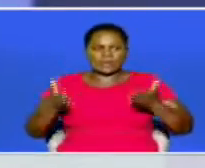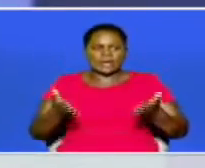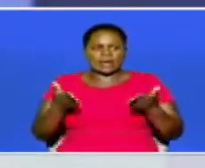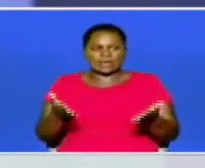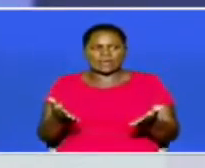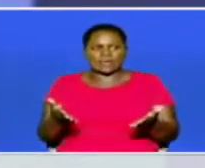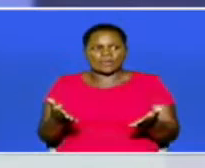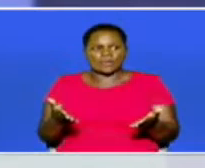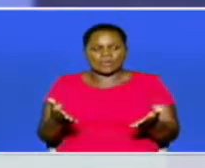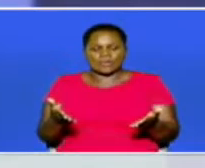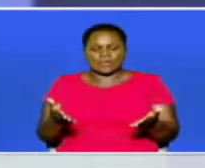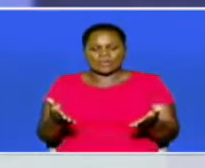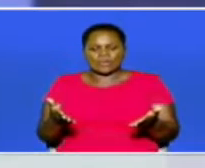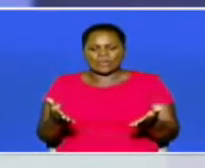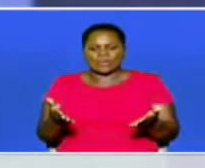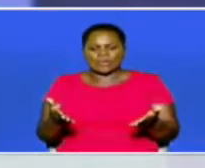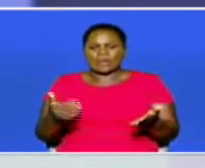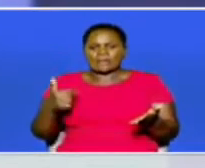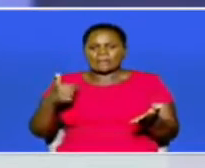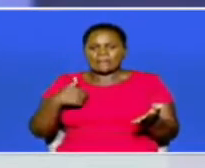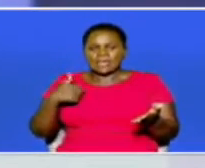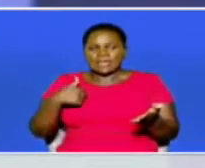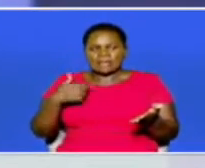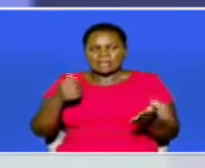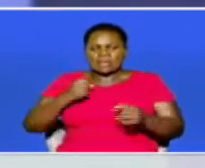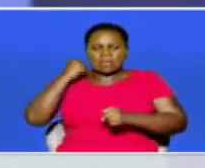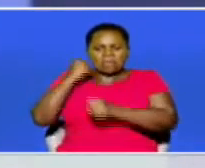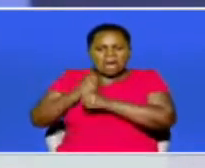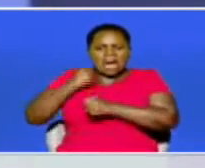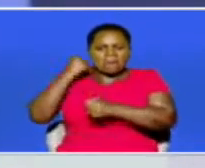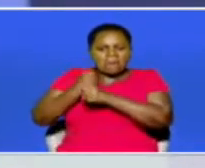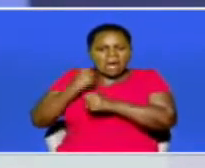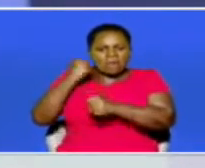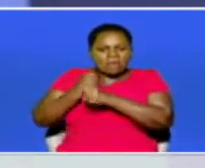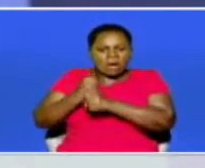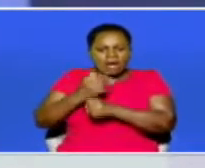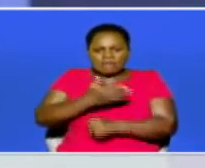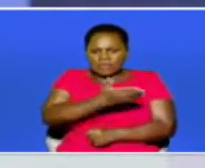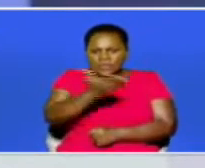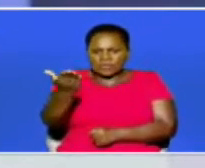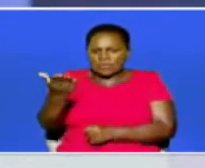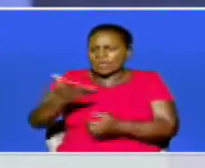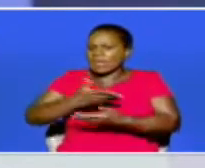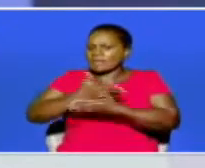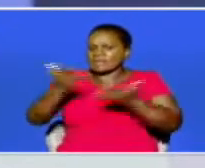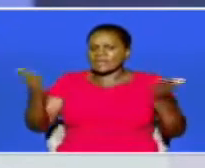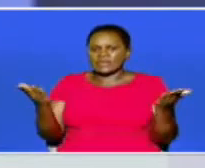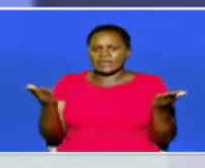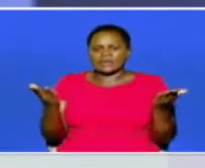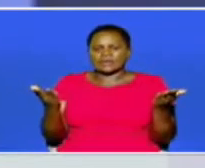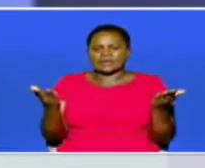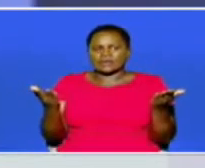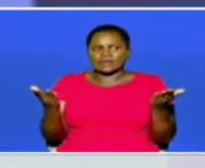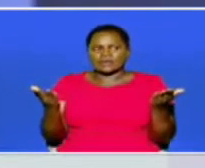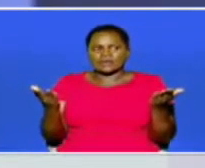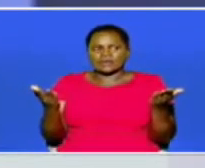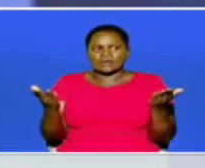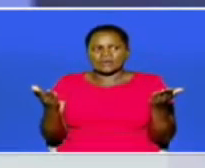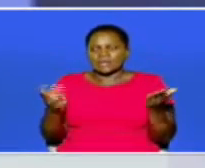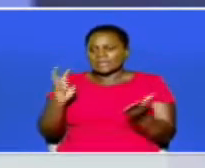hizi ambazo nimewafanyia kazi kila mahali